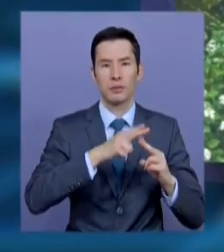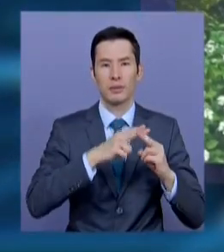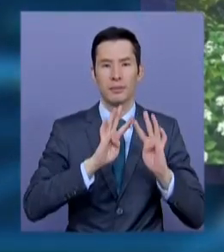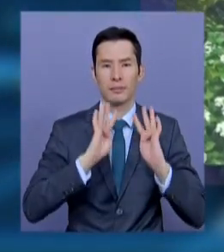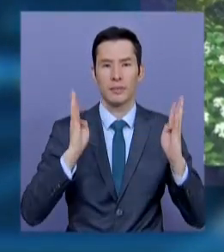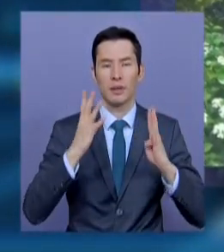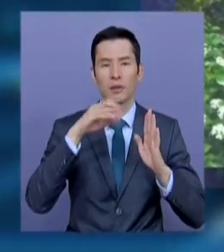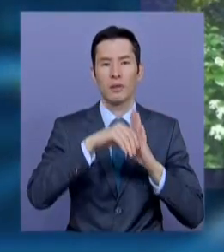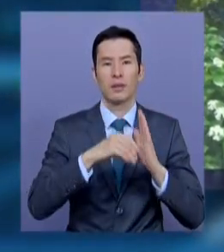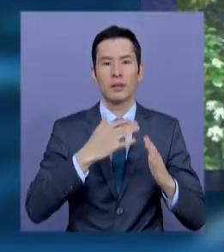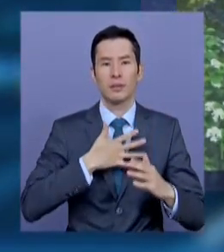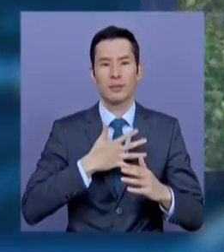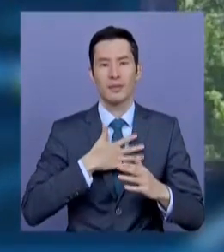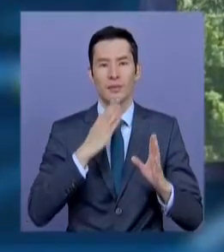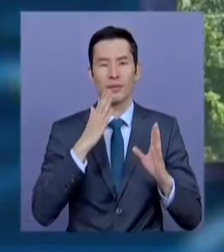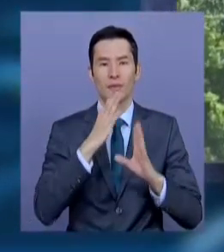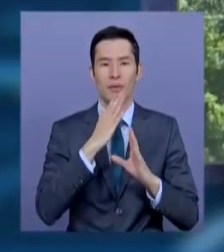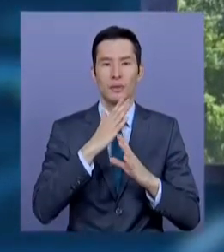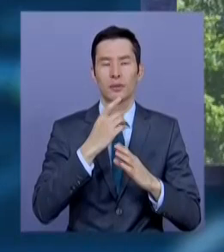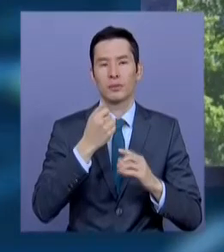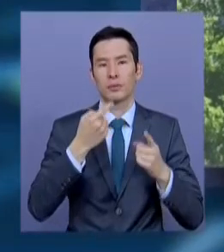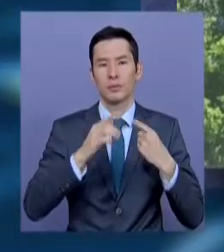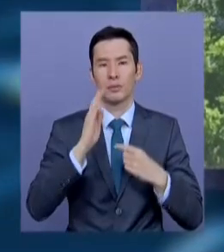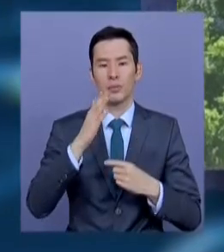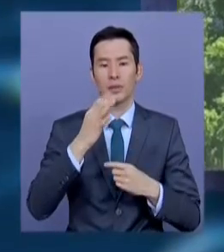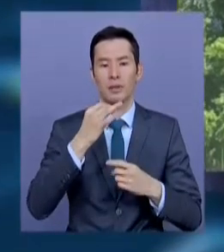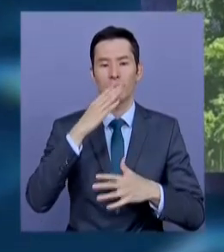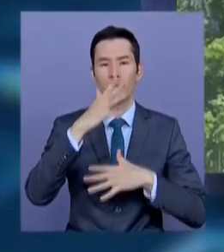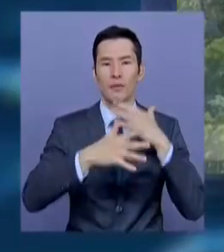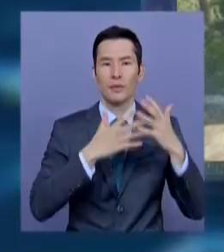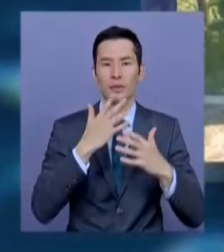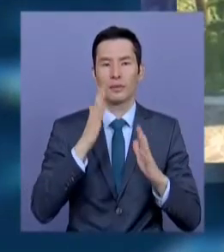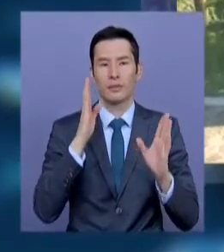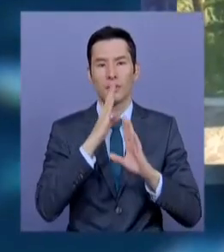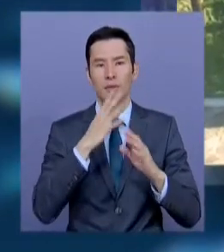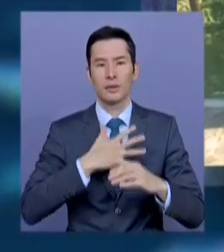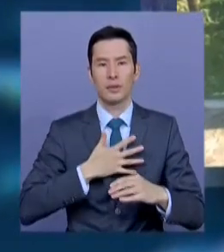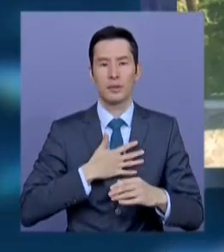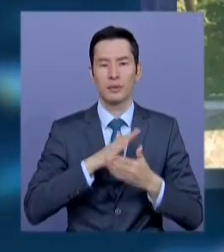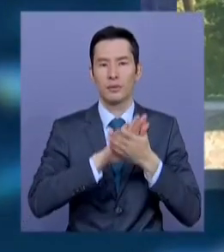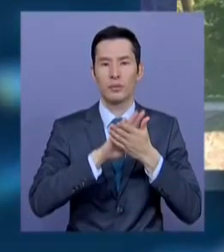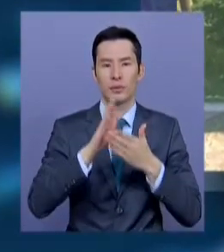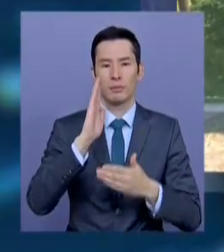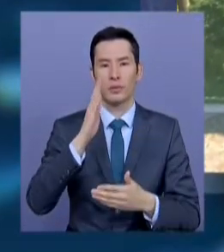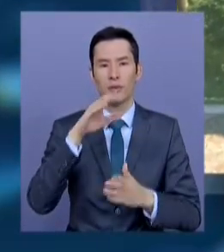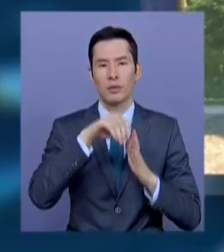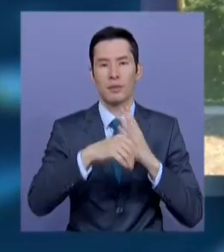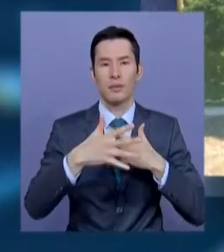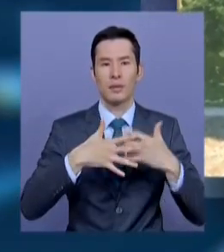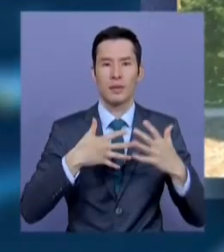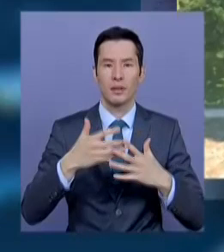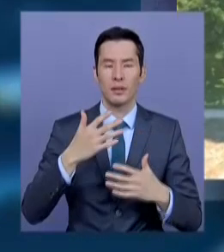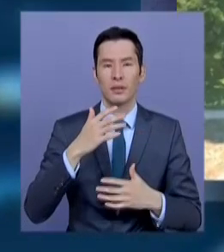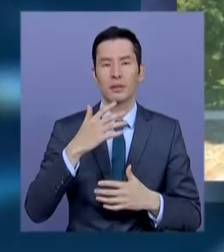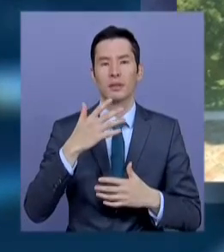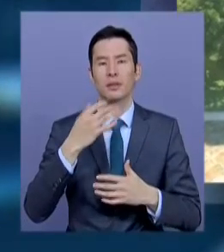ауа температурасы бөлек бақыланады. Экспозицияларда ауа тазарту жүйесі де іске қосылған. Жоспар бойынша мұнда аю, қасқыр және